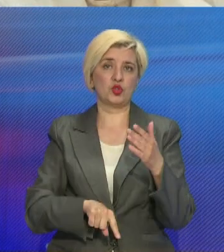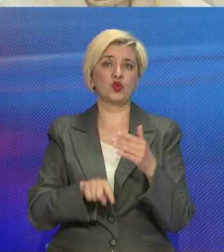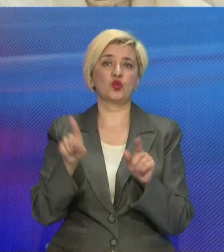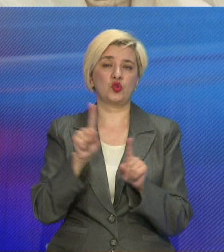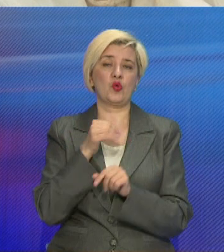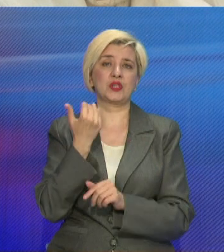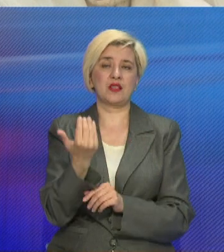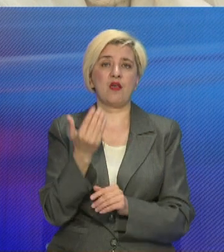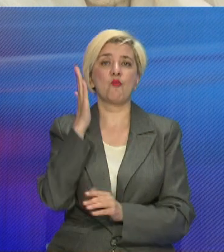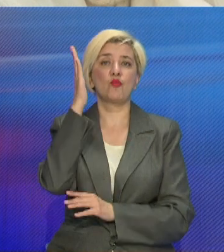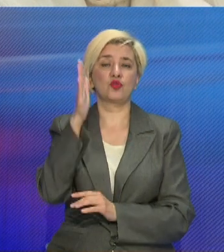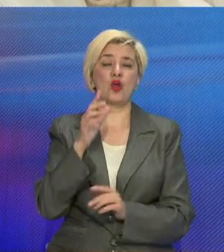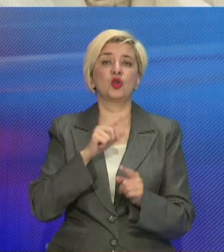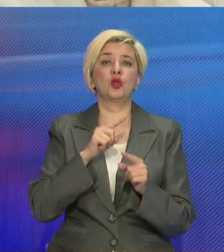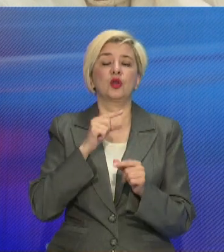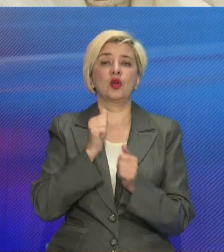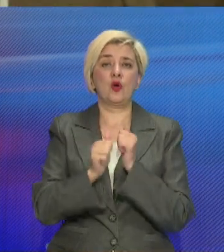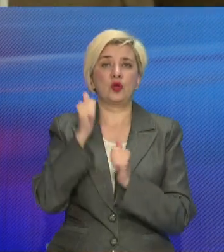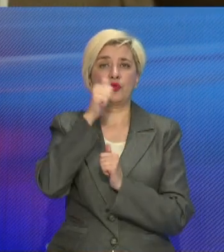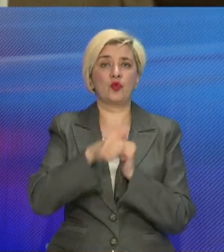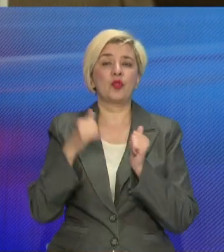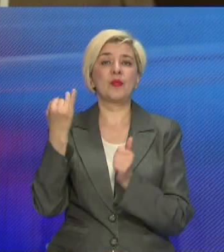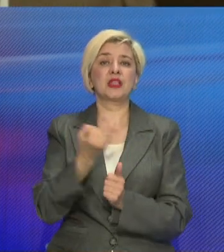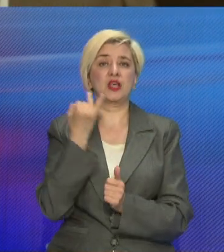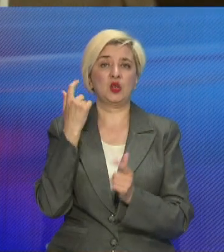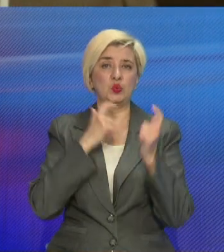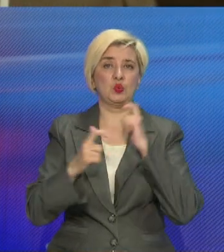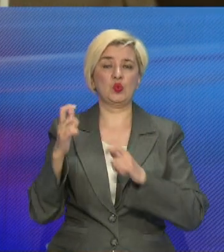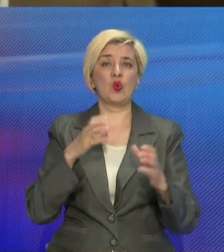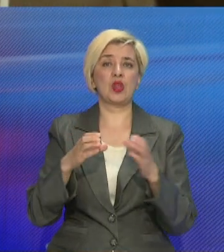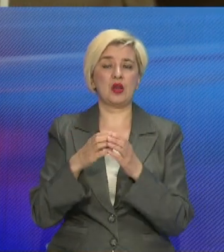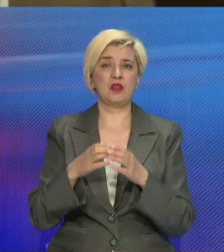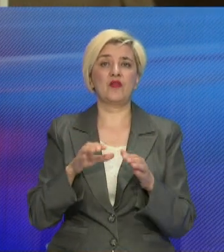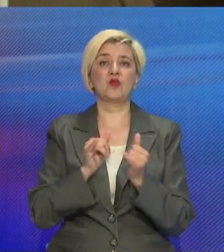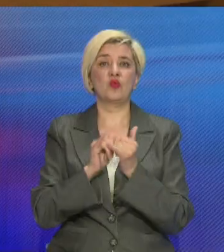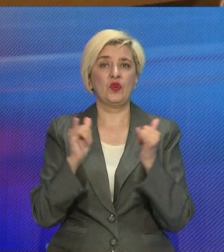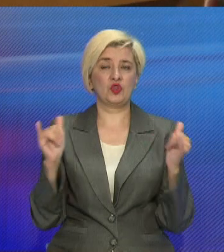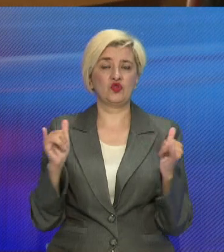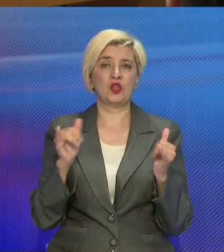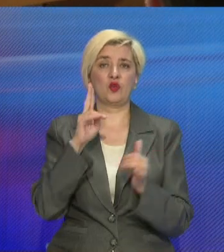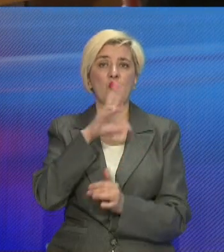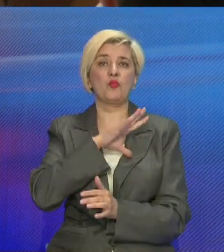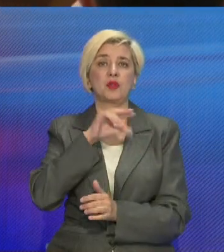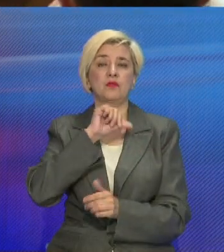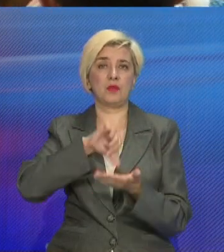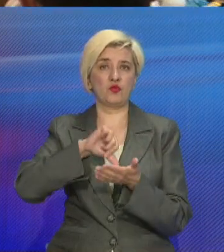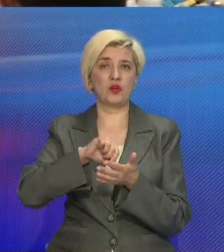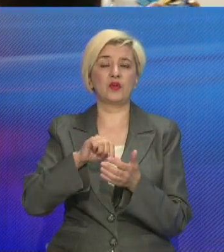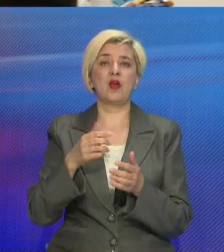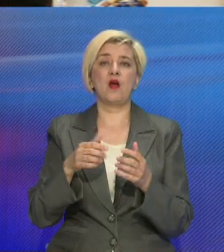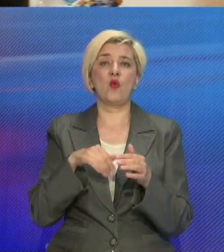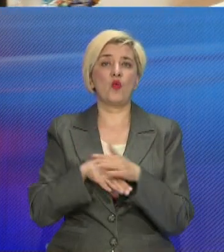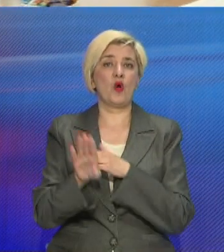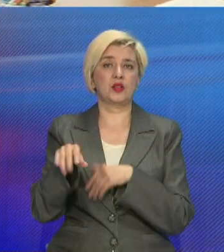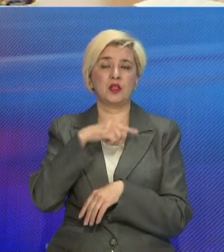кожным годом интерес молоді да студатрадаў расце. Хто хаця праз у іх папрацаваў, развітвацца з рухам не хоча. Сёлета на Гродзеншчыне жаданне правесці лето